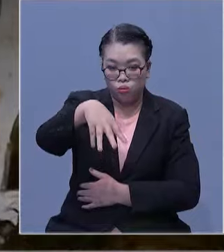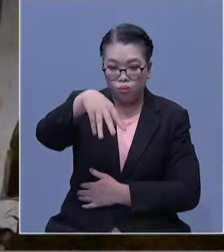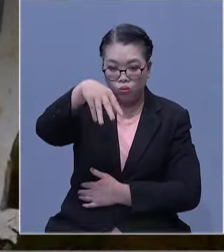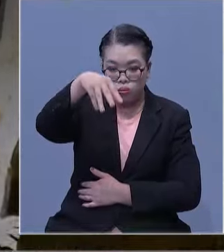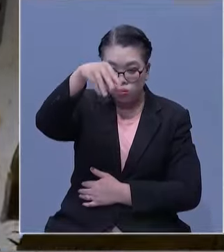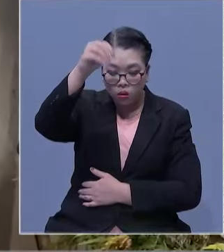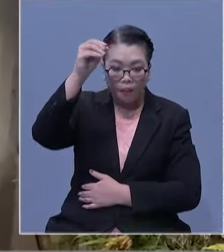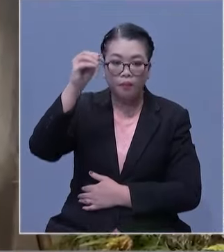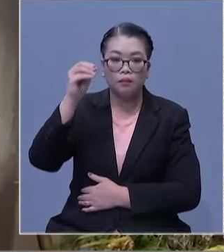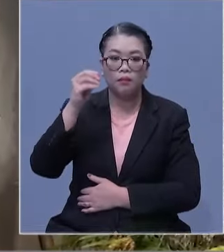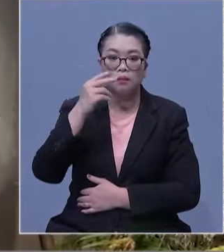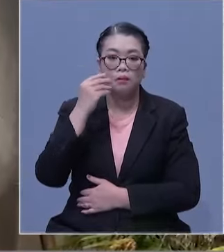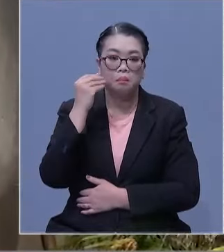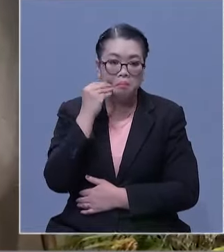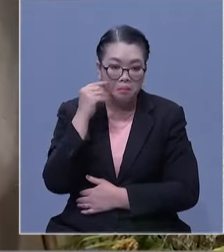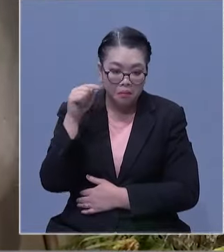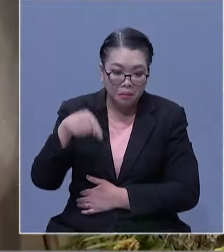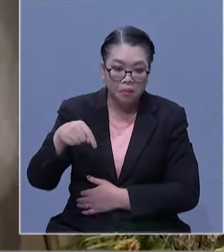ปลาผween